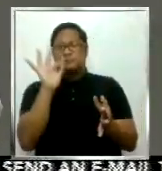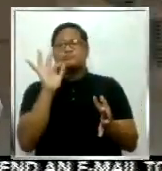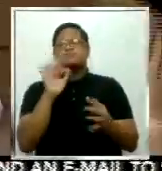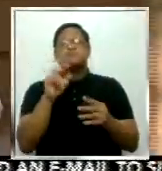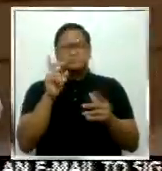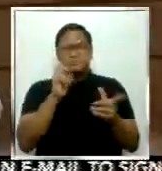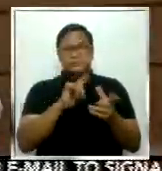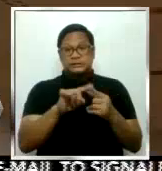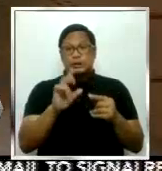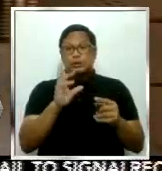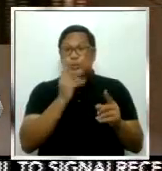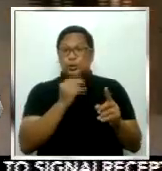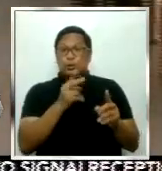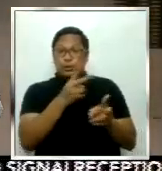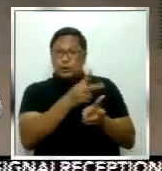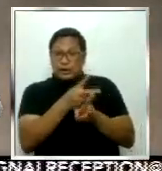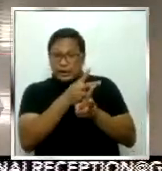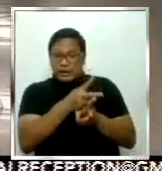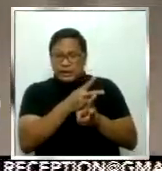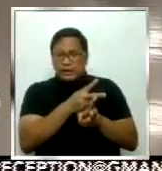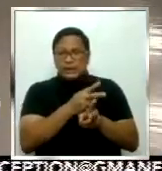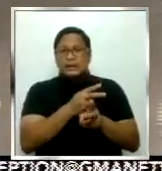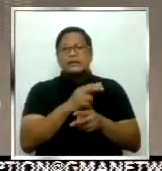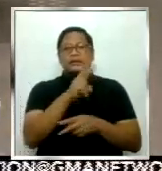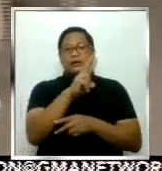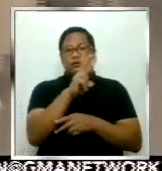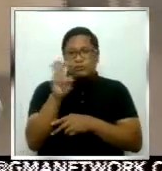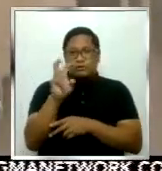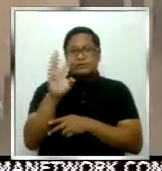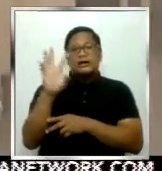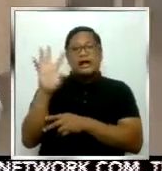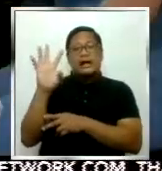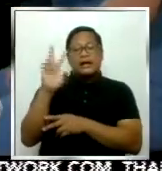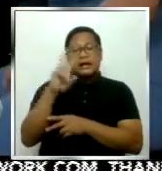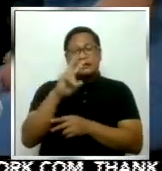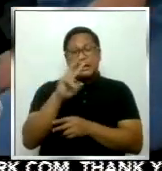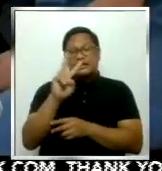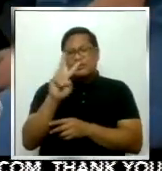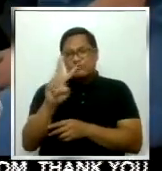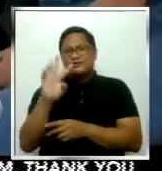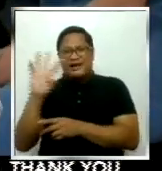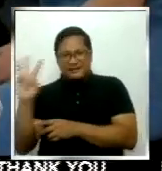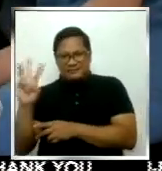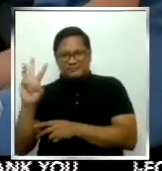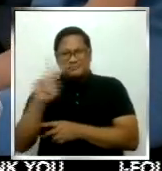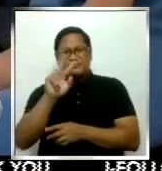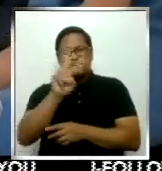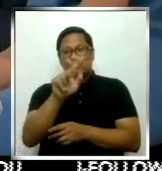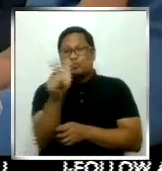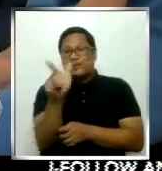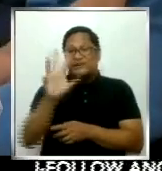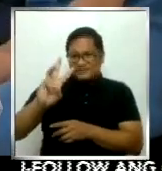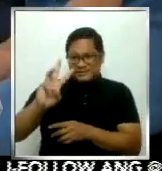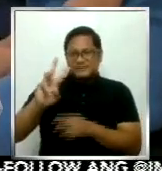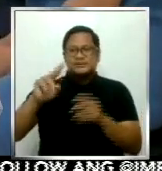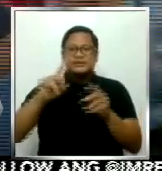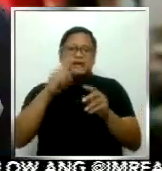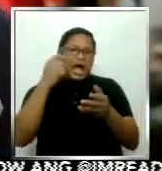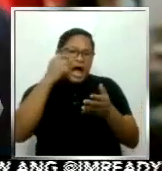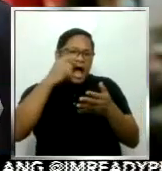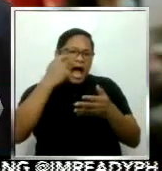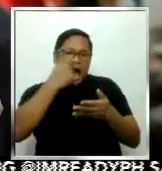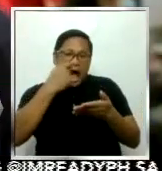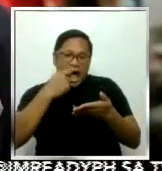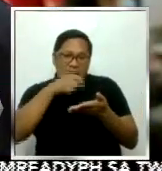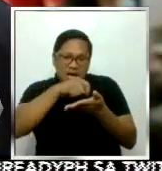sa kanila ang 26 na swabbers. Ang close contacts na naswab, hindi papayagang lumabas ng bahay. And they